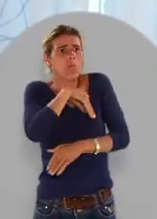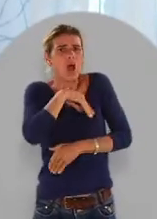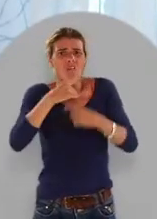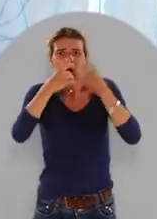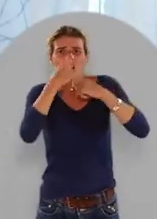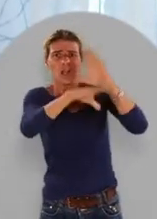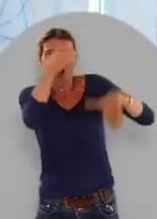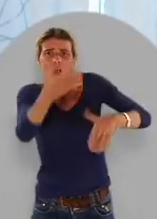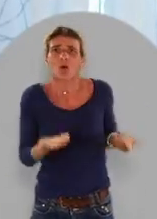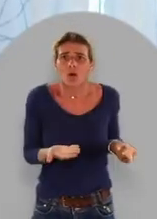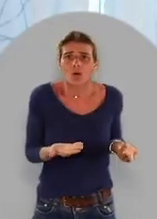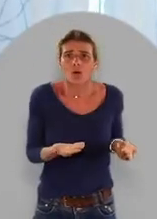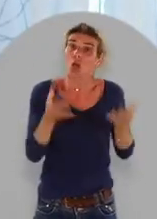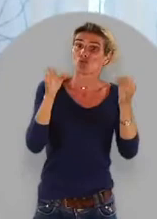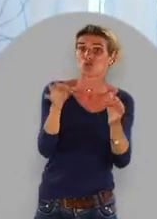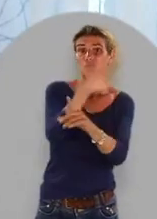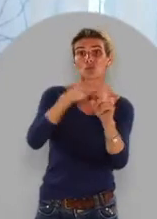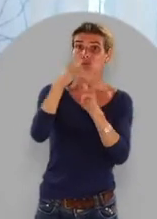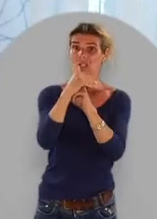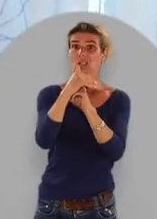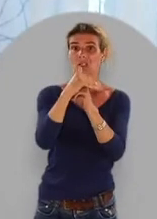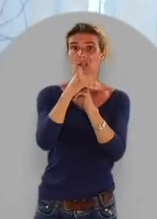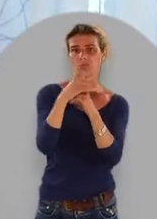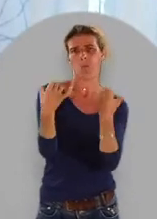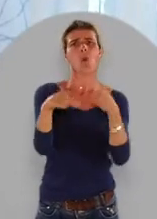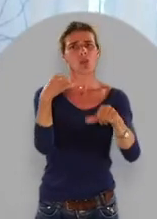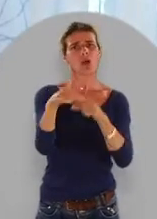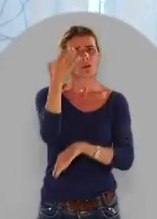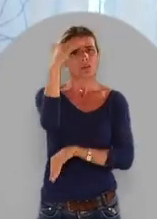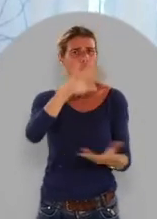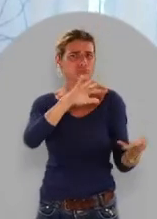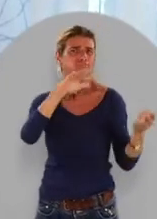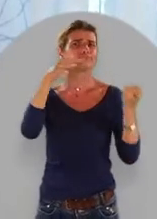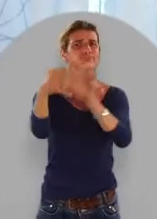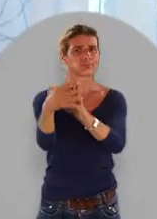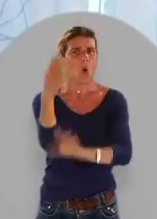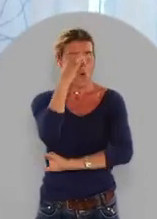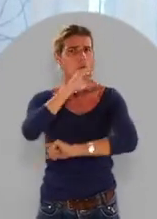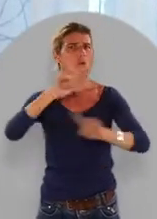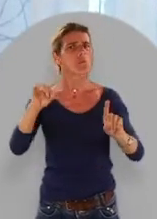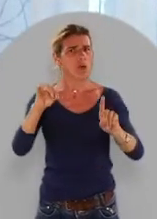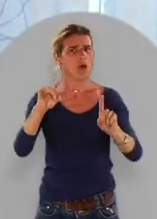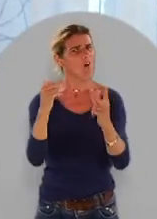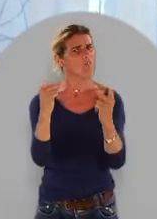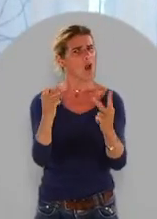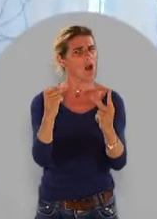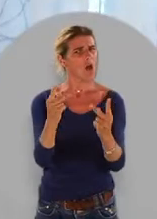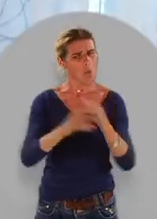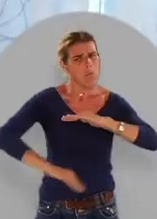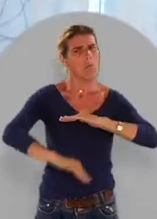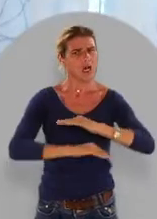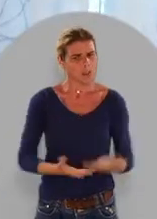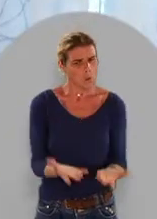extérieure notre société é prise de modernité ne doit pas oublier les fondamentaux qui nous ont